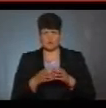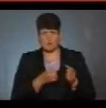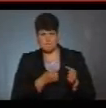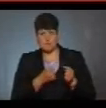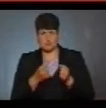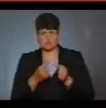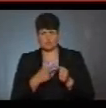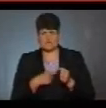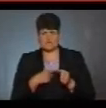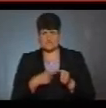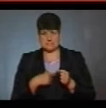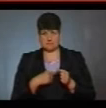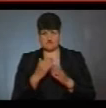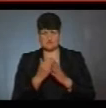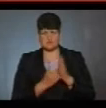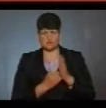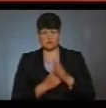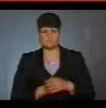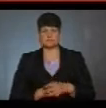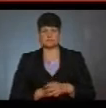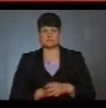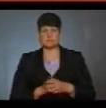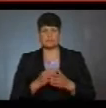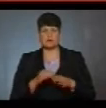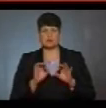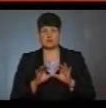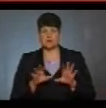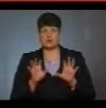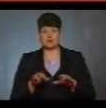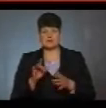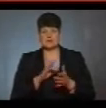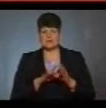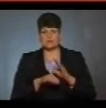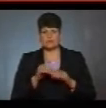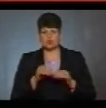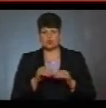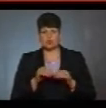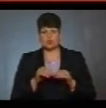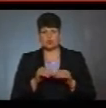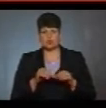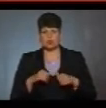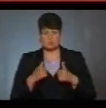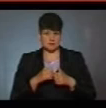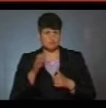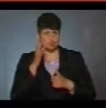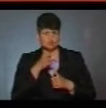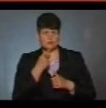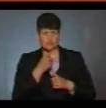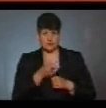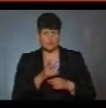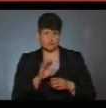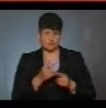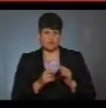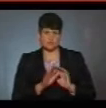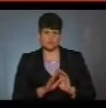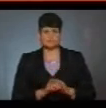скажімо так, себе в списку. Маємо коментар голови Центральної виборчої комісії Тетяни Сліпачук. Пропоную послухати, що вона каже, потім